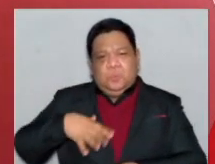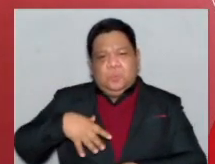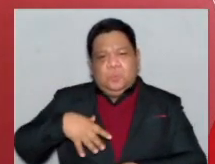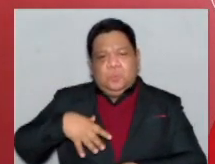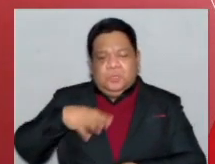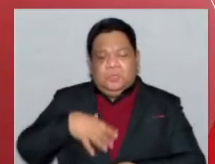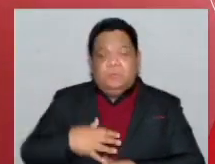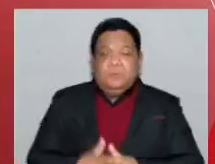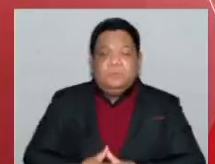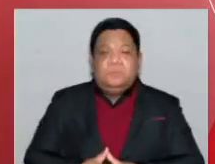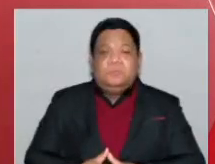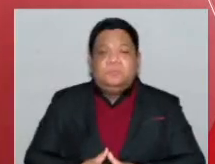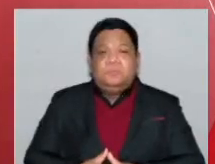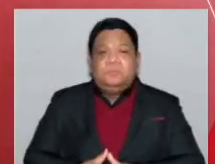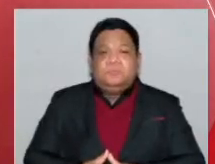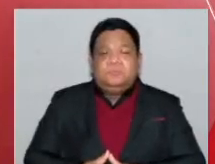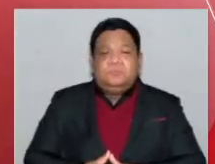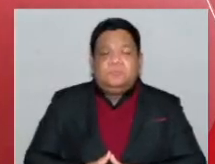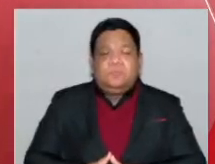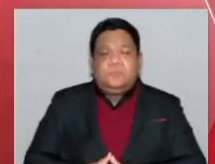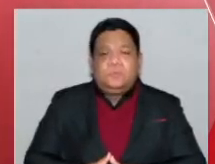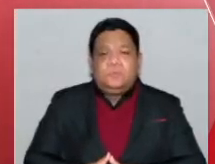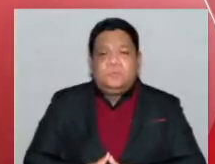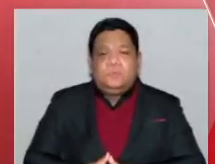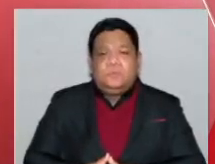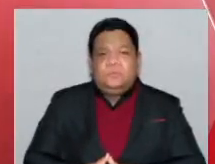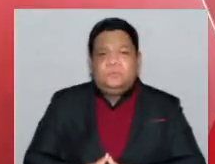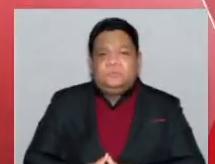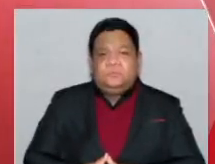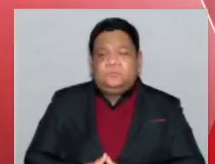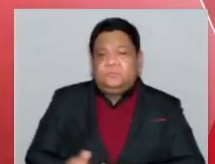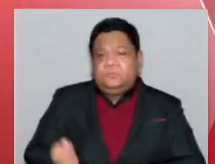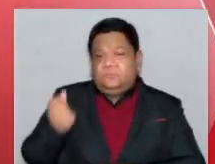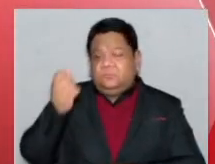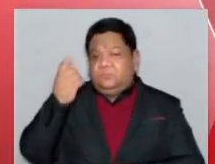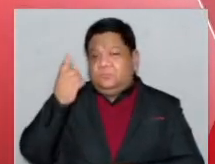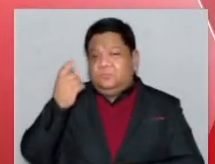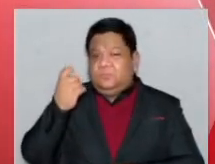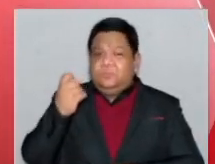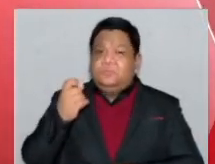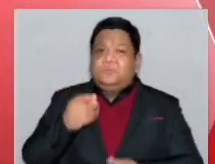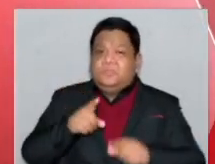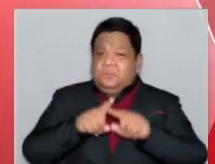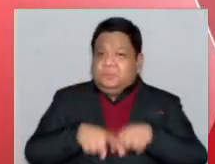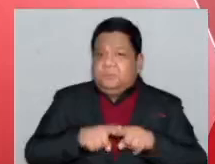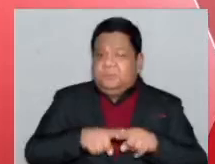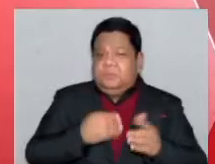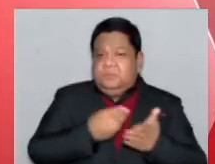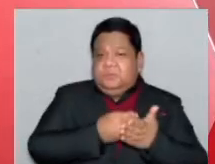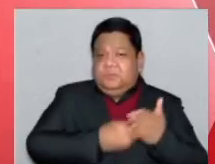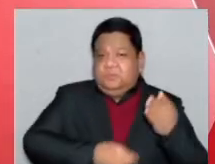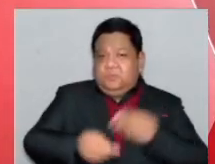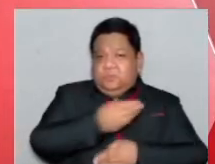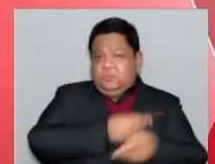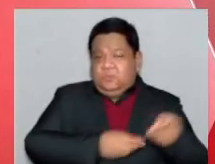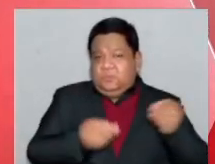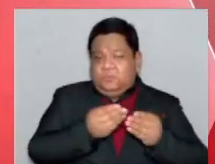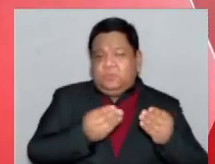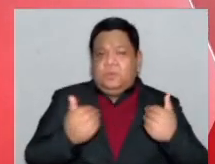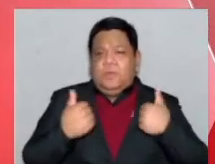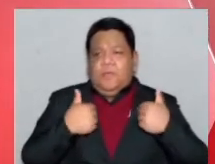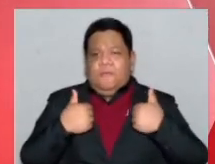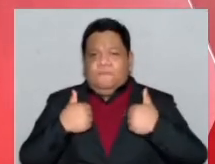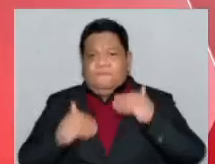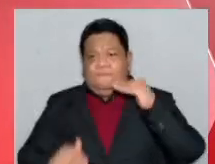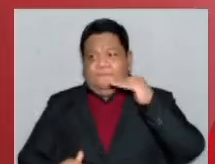kumbaga sa ang malaki din magdidikta dyan yung ekonomiya natin eh. Kasi may tinatawag tayong threshold. Pagka inabot mo yung presyo